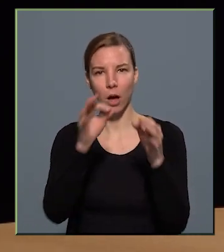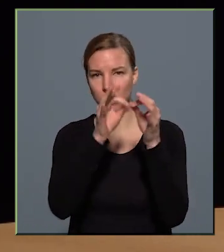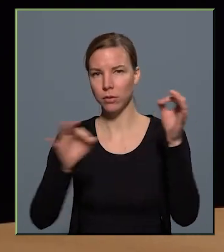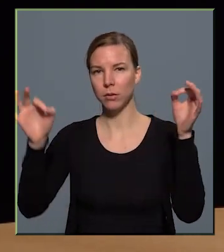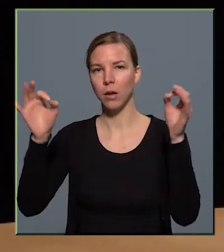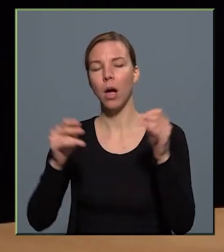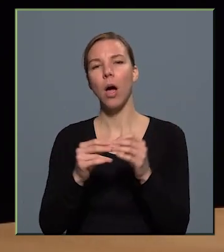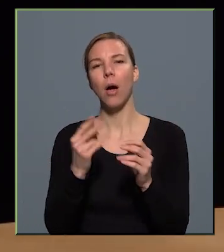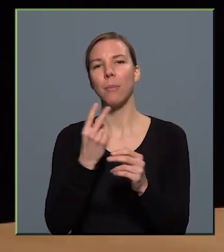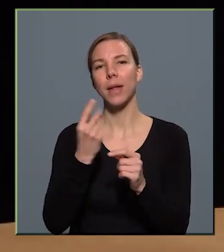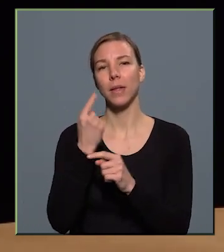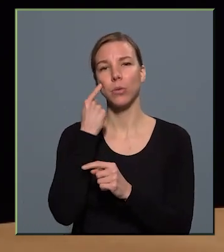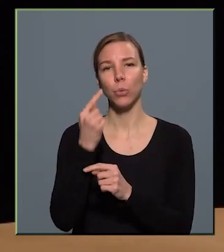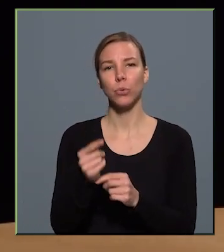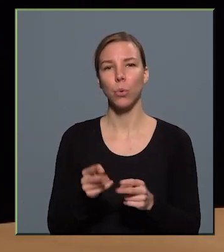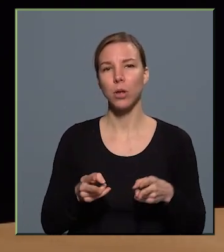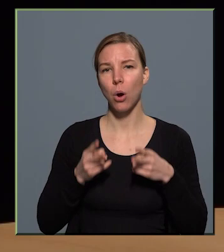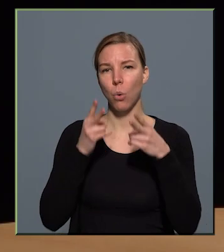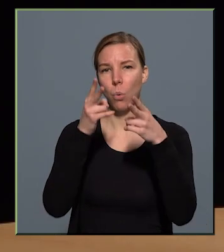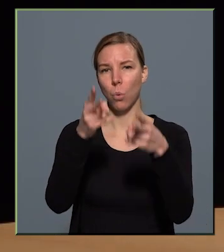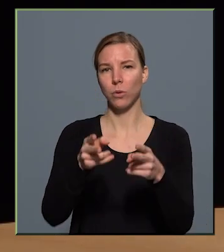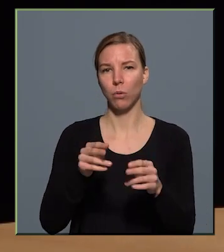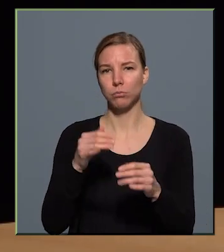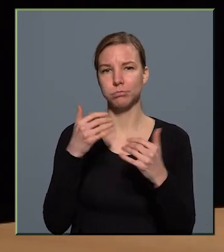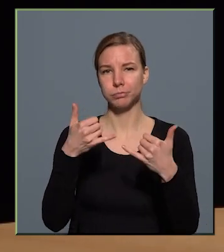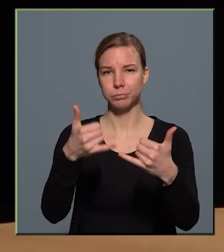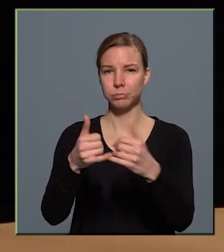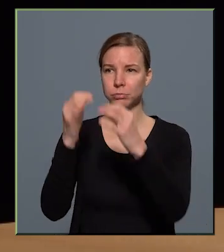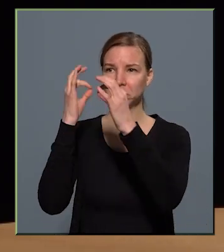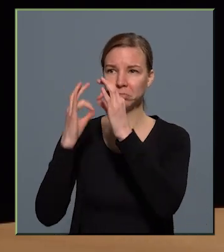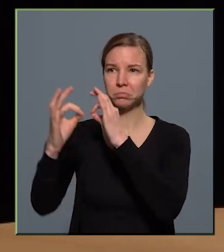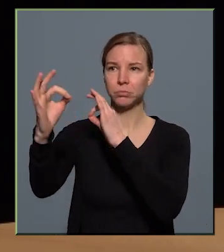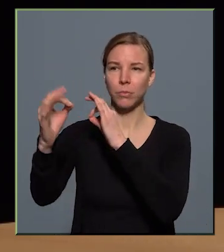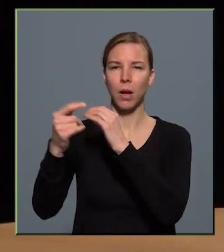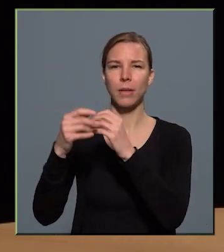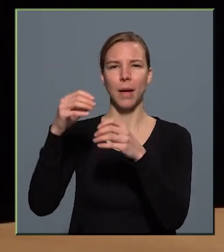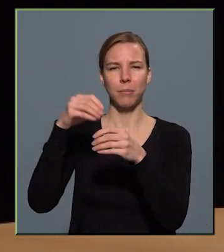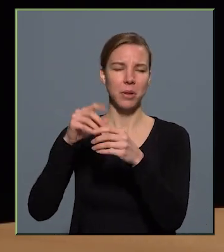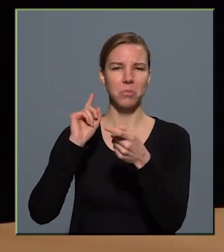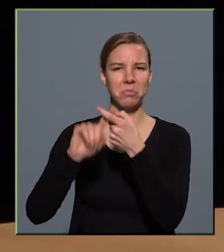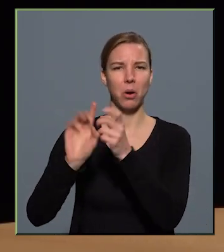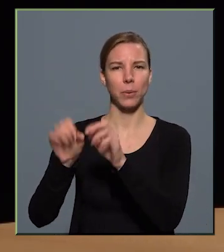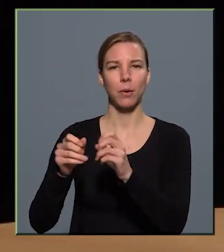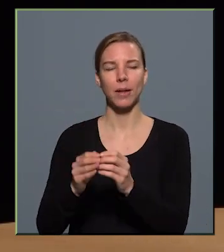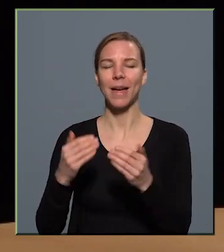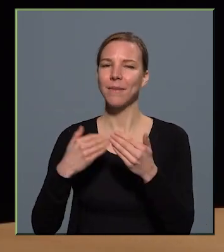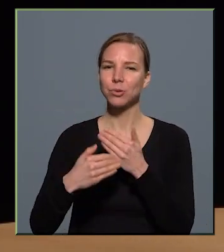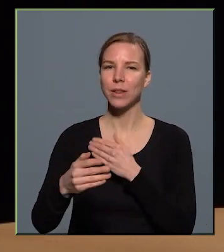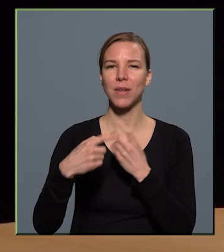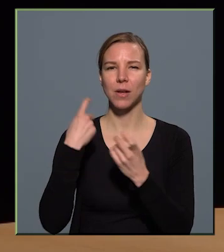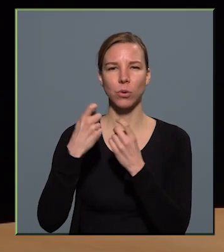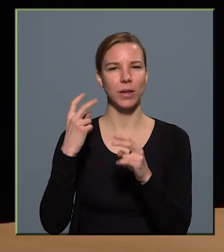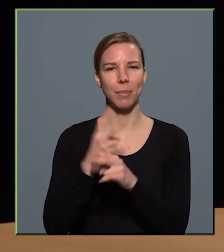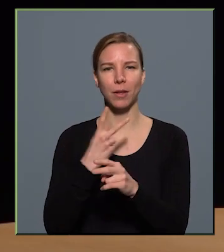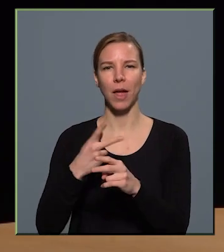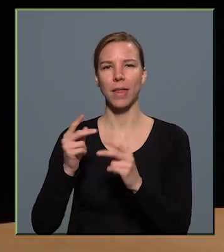az országúton és látunk egy valamilyen távvezetékoszlopot, hogy ja, ez biztos a része, de szerintem ezt így nem gondoljuk végig, hogy ja, ezt meg kellett építeni,